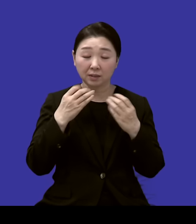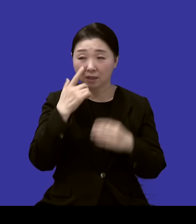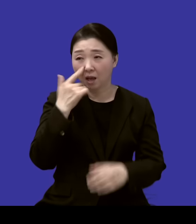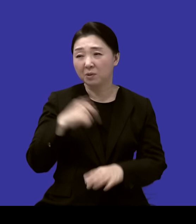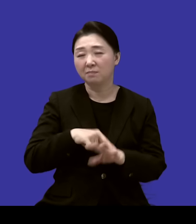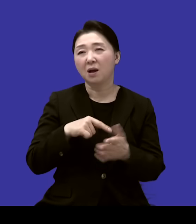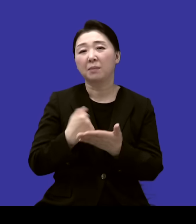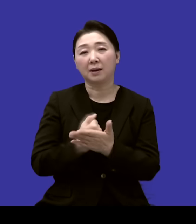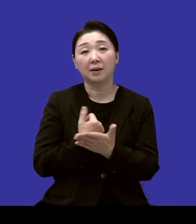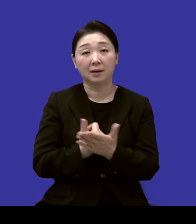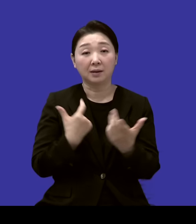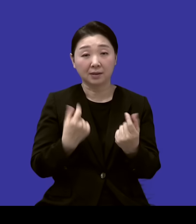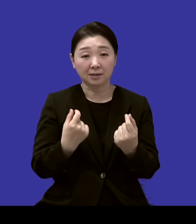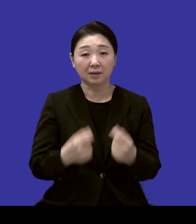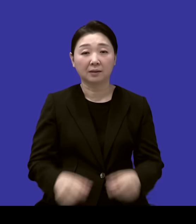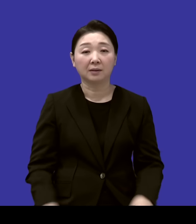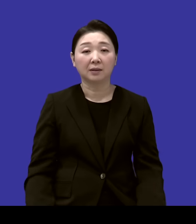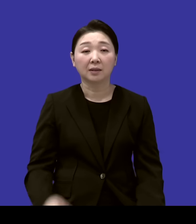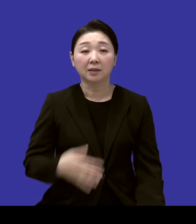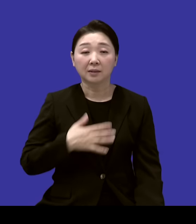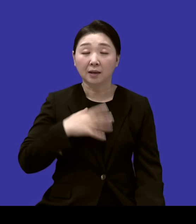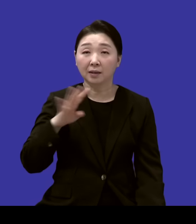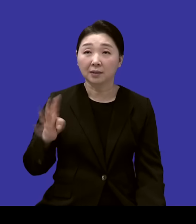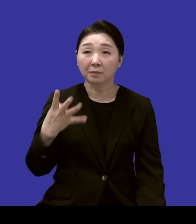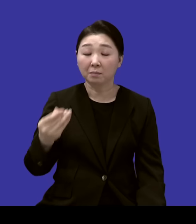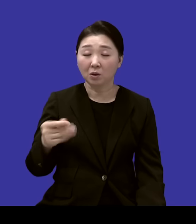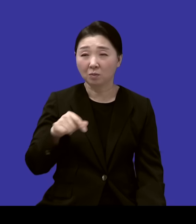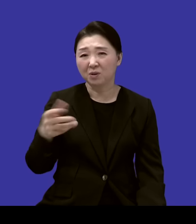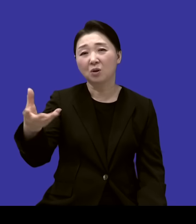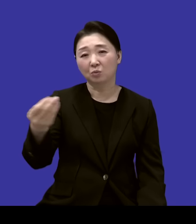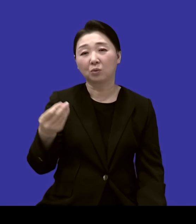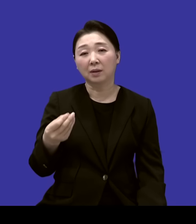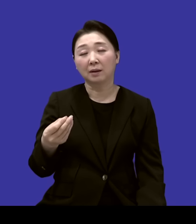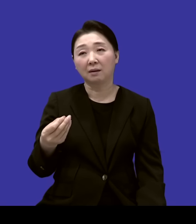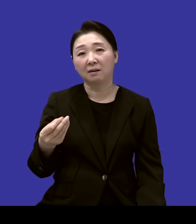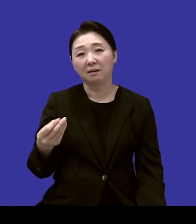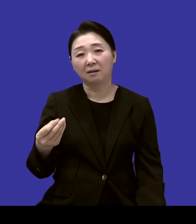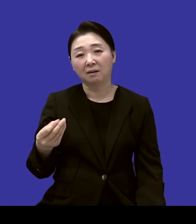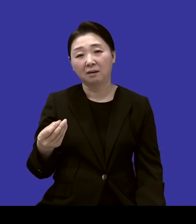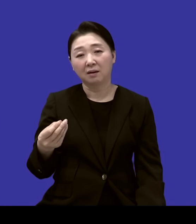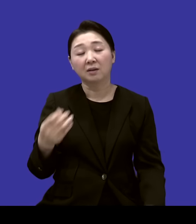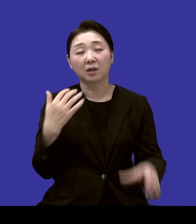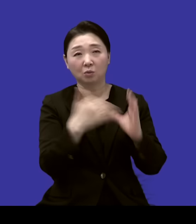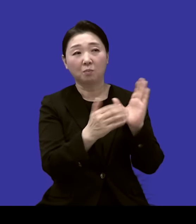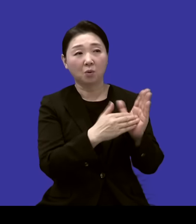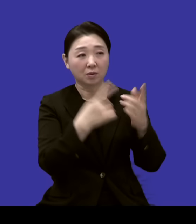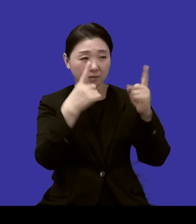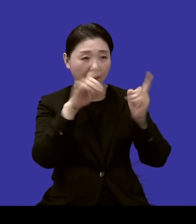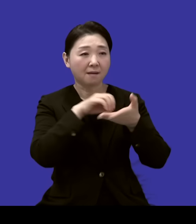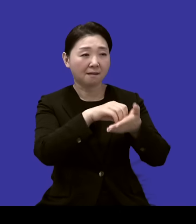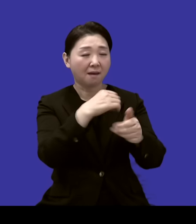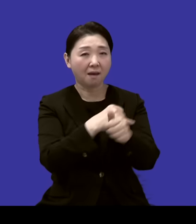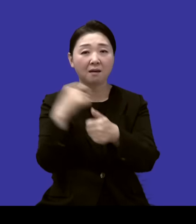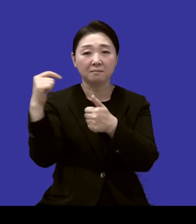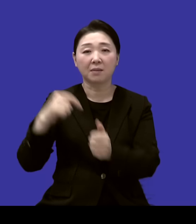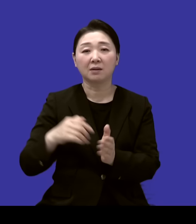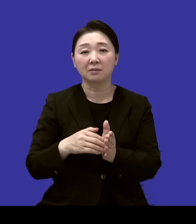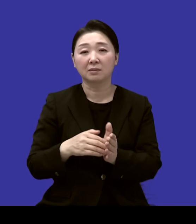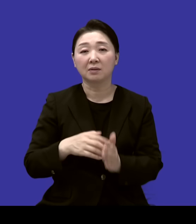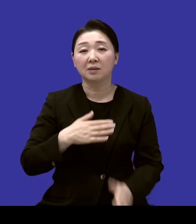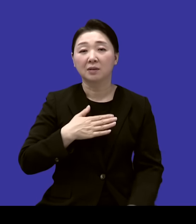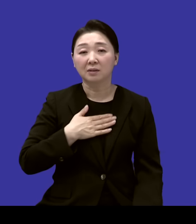마음이 상했나 봐요. 그래서 내가 400만 원 빚을 내서 왔다. 이걸 내가 계좌이체해 줄 테니 대학을 가라라고 하셨는데